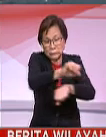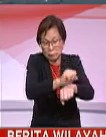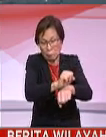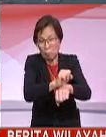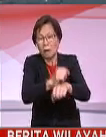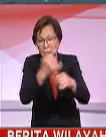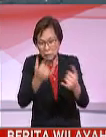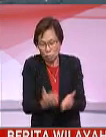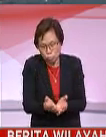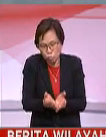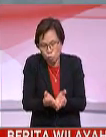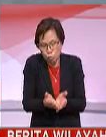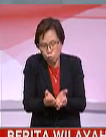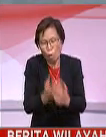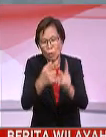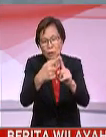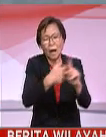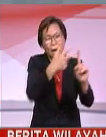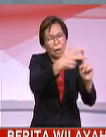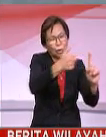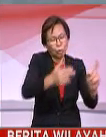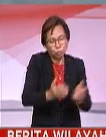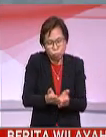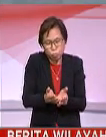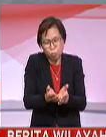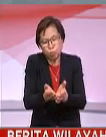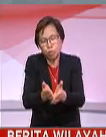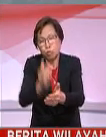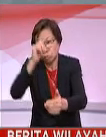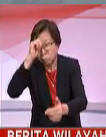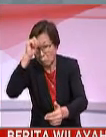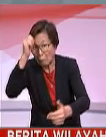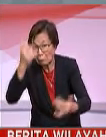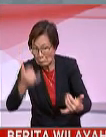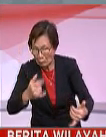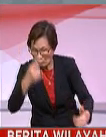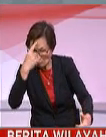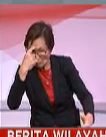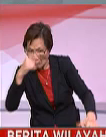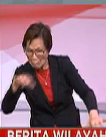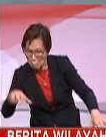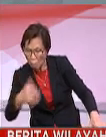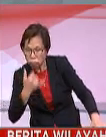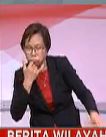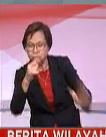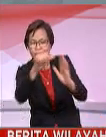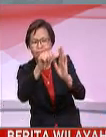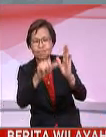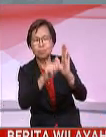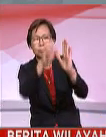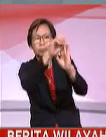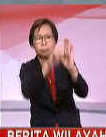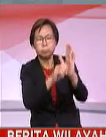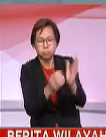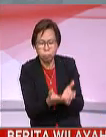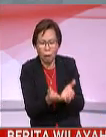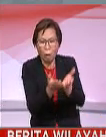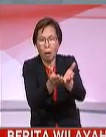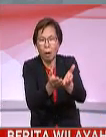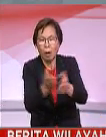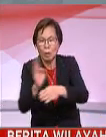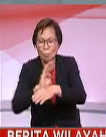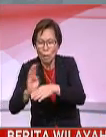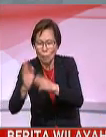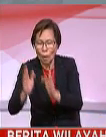dipercayai dalam perjalanan dari Indonesia menuju ke India dan disyaki melakukan kesalahan di bawah Akta Ordinan Perkapalan